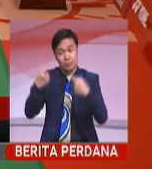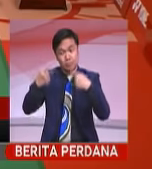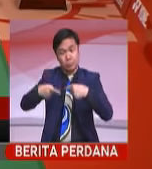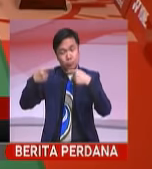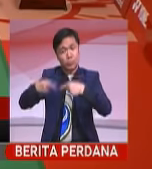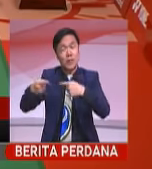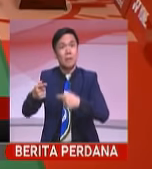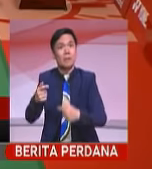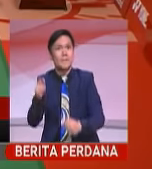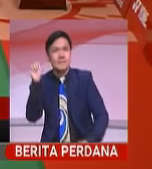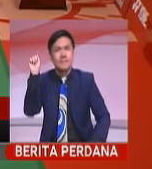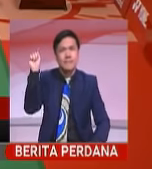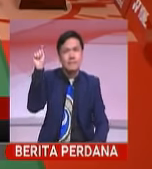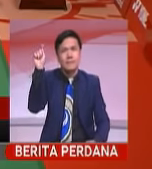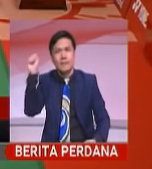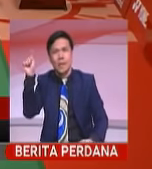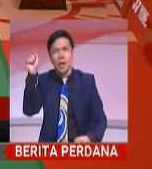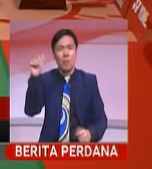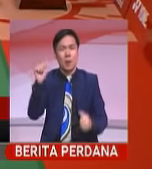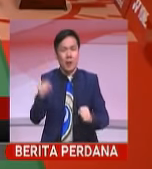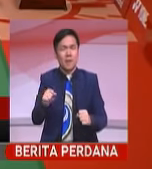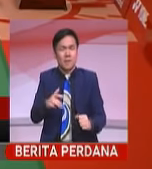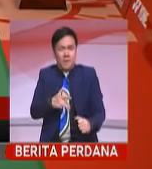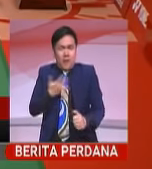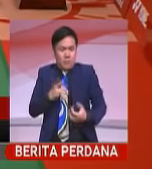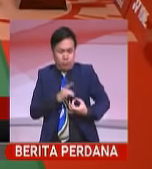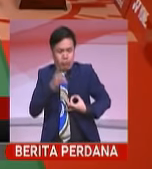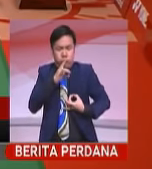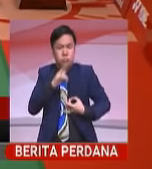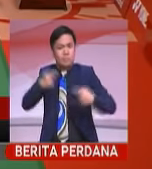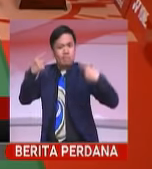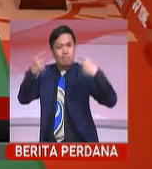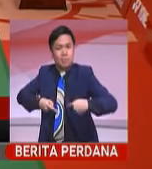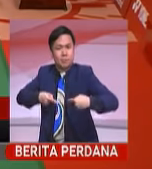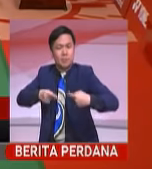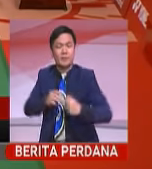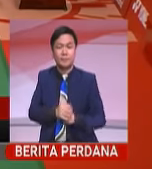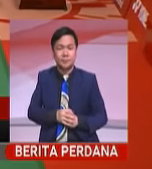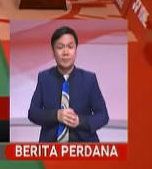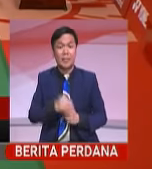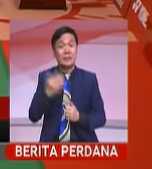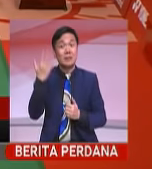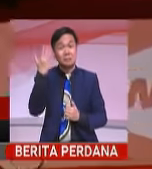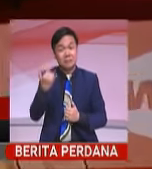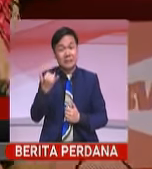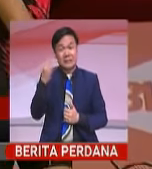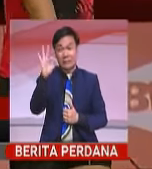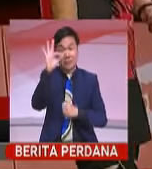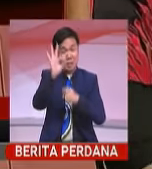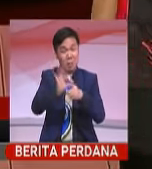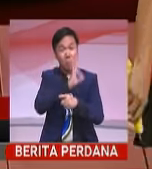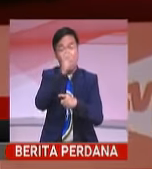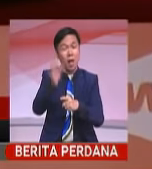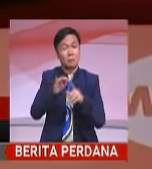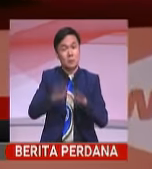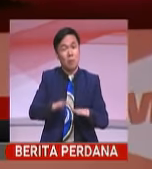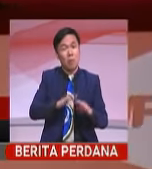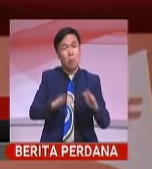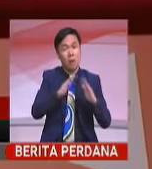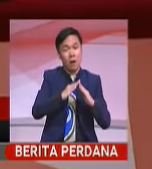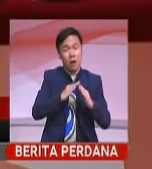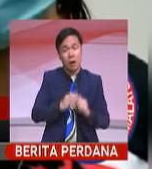ada feeling untuk balik ke tournament feeling lepas 9 bulan punya training, and